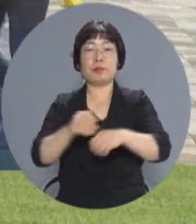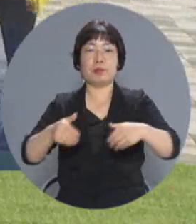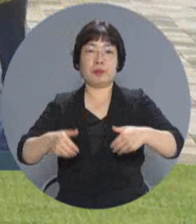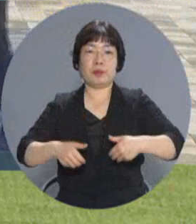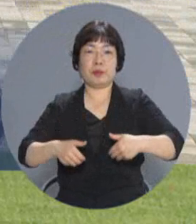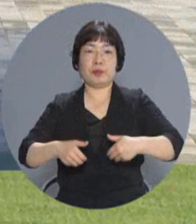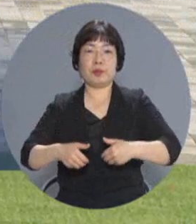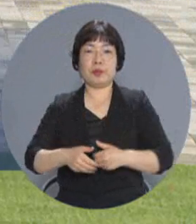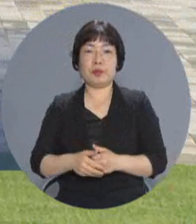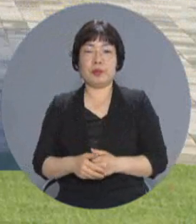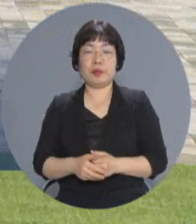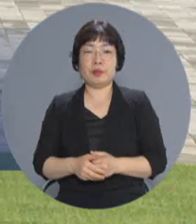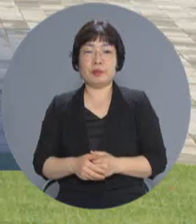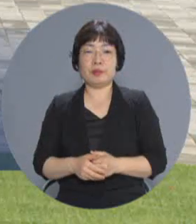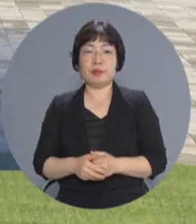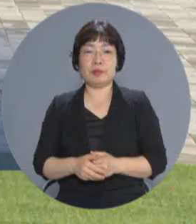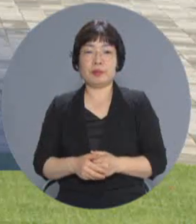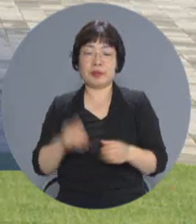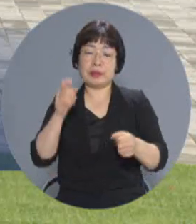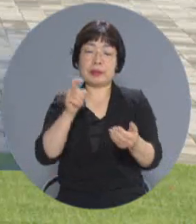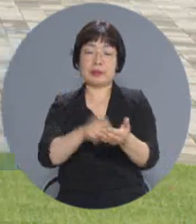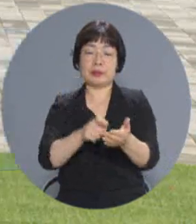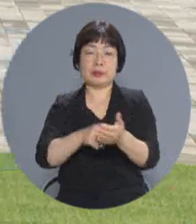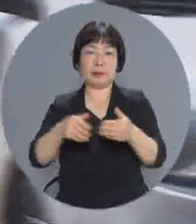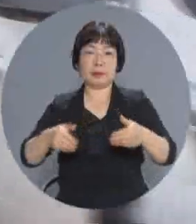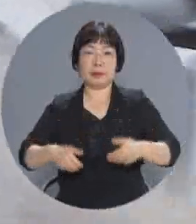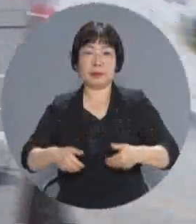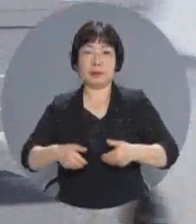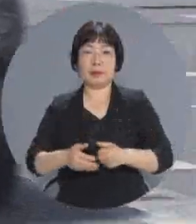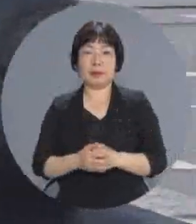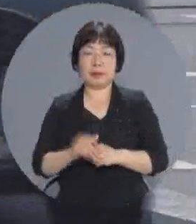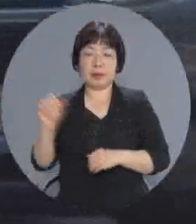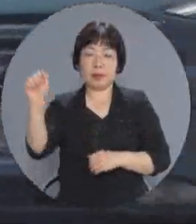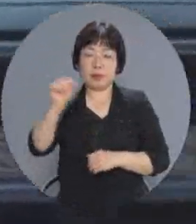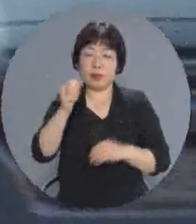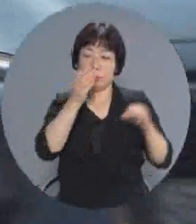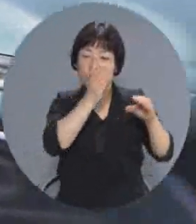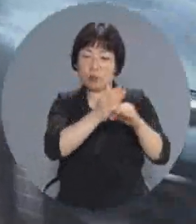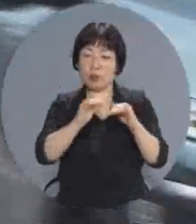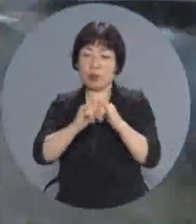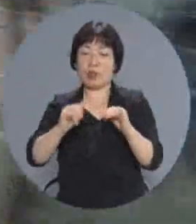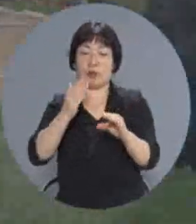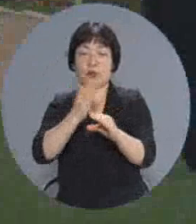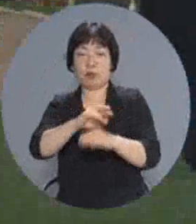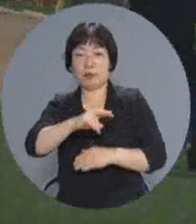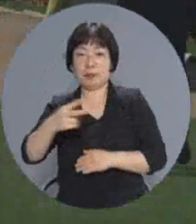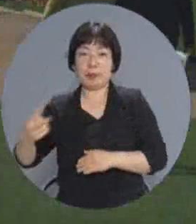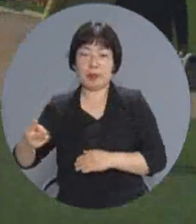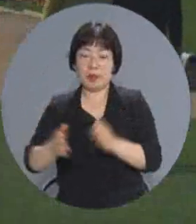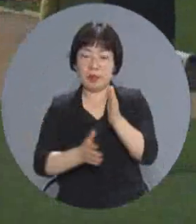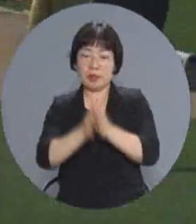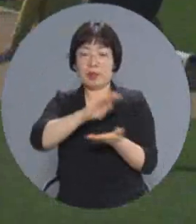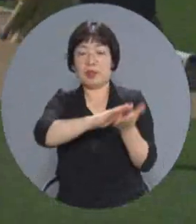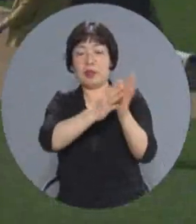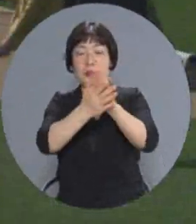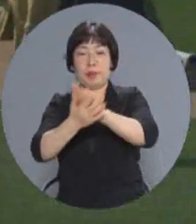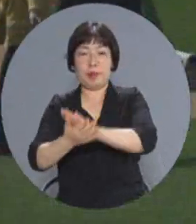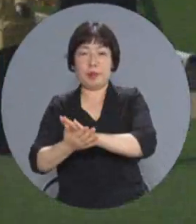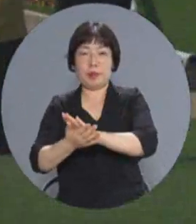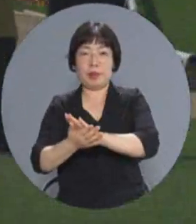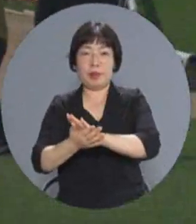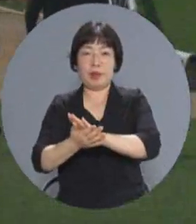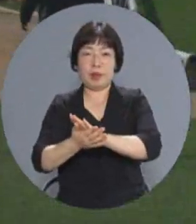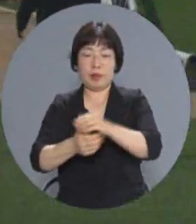대중교통을 만드는 게 뭐 급선무라고 생각하고요. 자동차 중심에서 사람 중심으로 도시의 변화를 예고하는